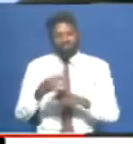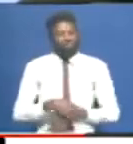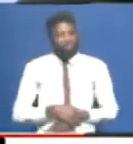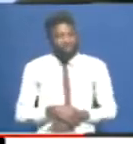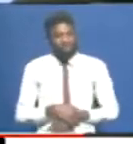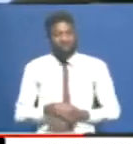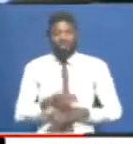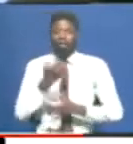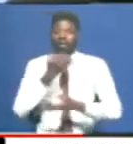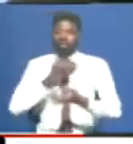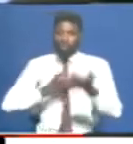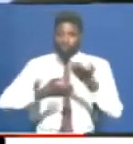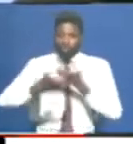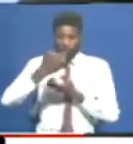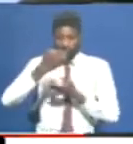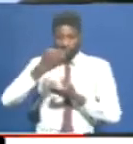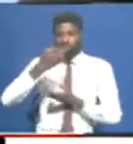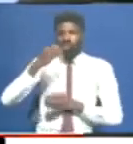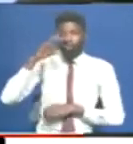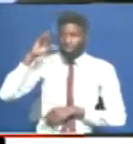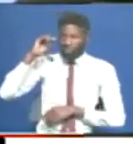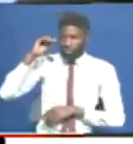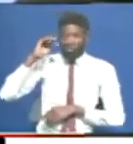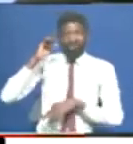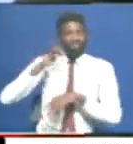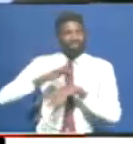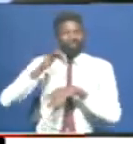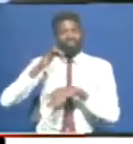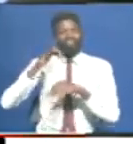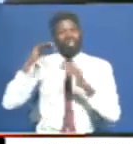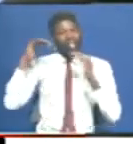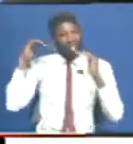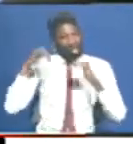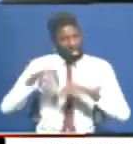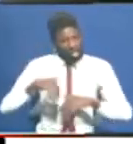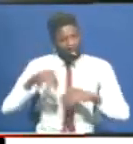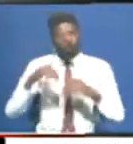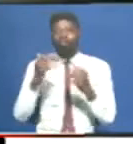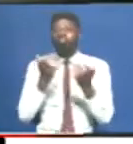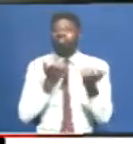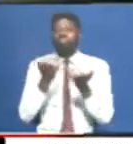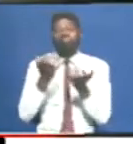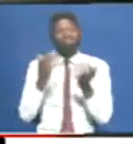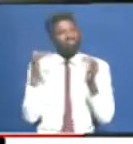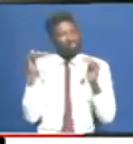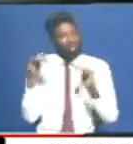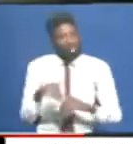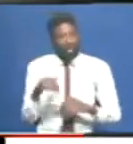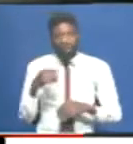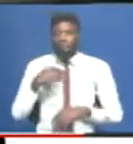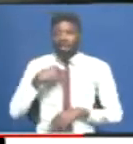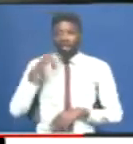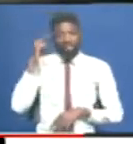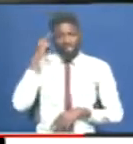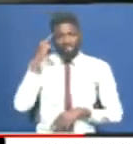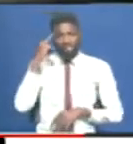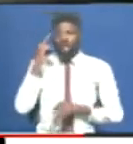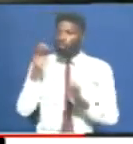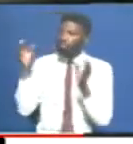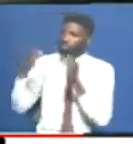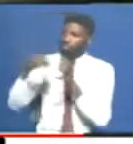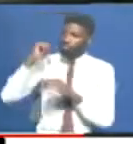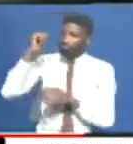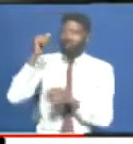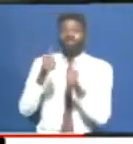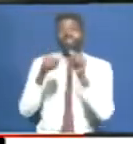pakubwa, biashara zimezorota, na nafikiri kile chama ambacho kina sera na kinaenda kukomboa